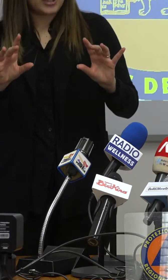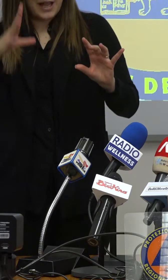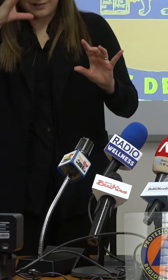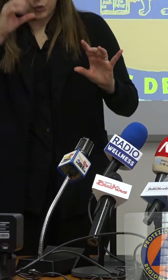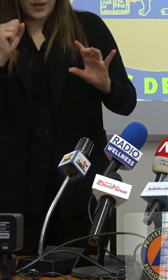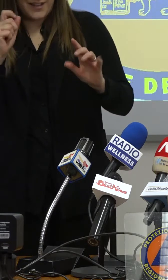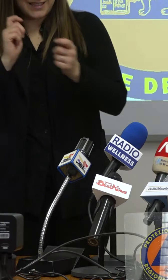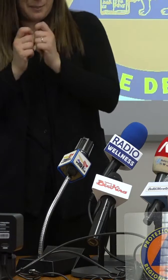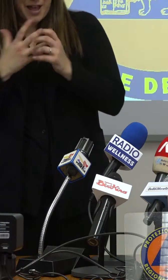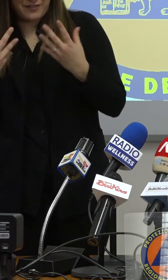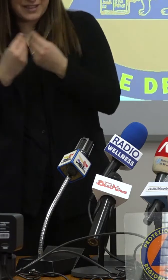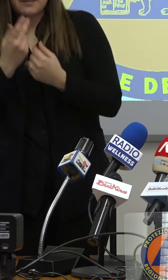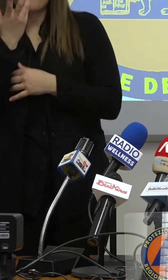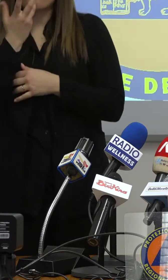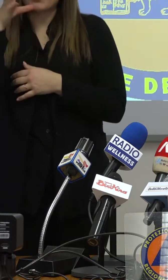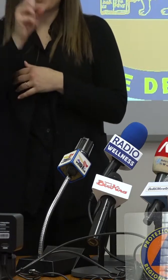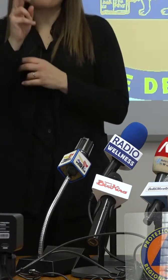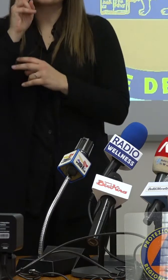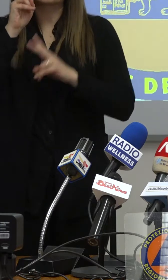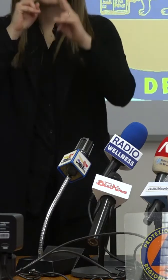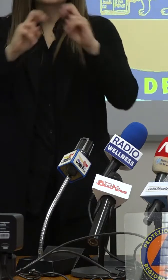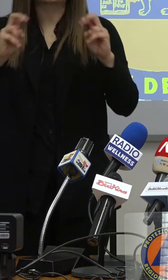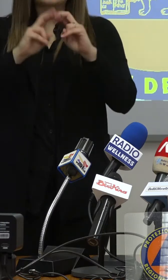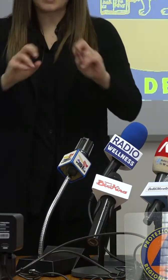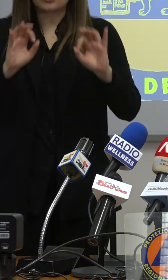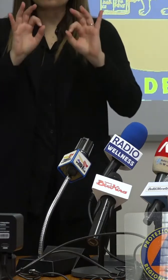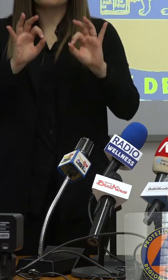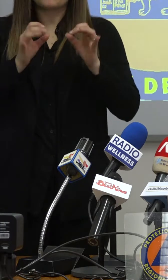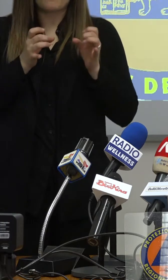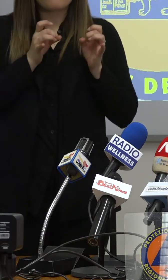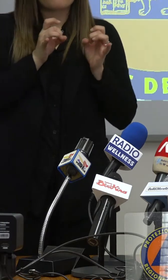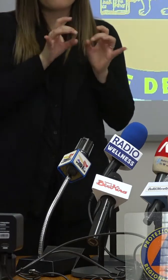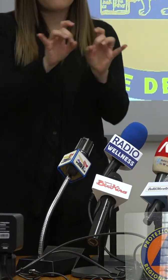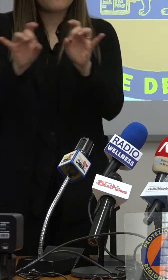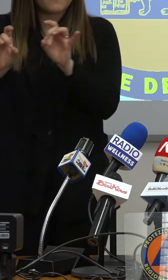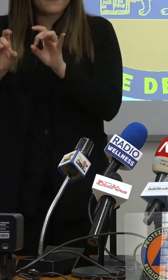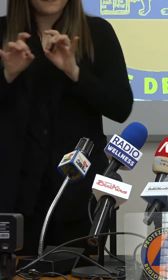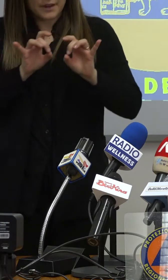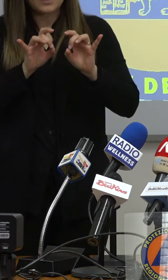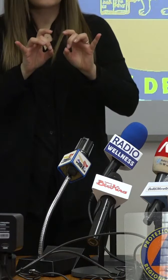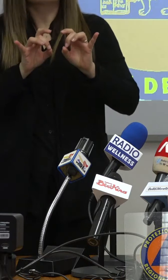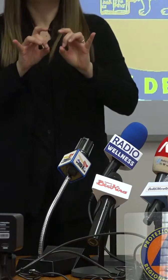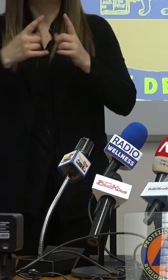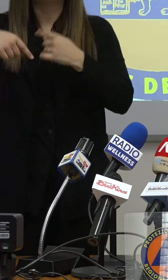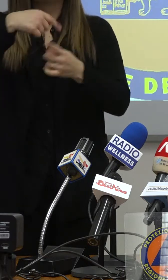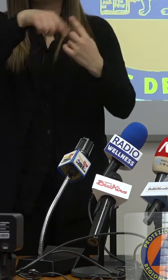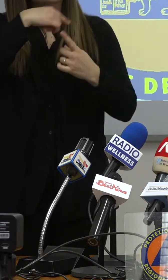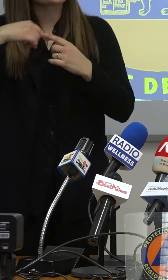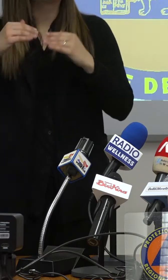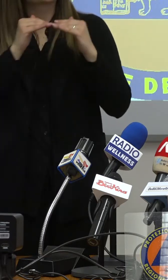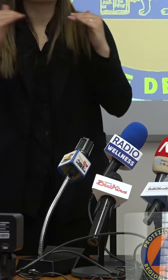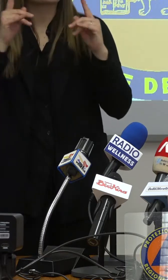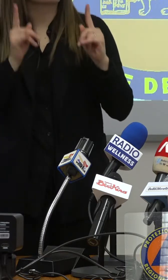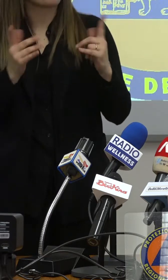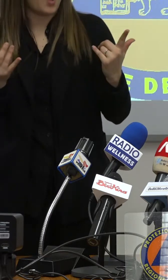un'indagine ovviamente che vuole valutare il grado di circolazione, il livello di circolazione del virus. Dall'altro ovviamente faremo anche, come